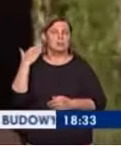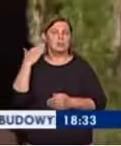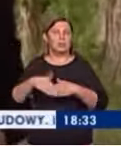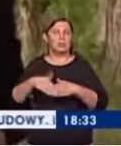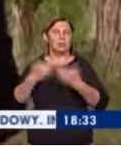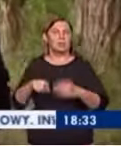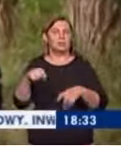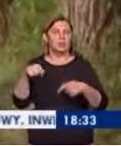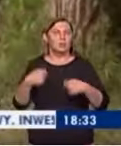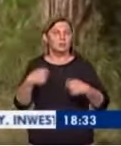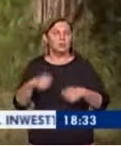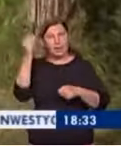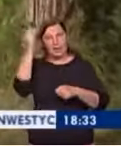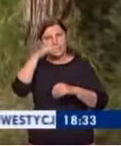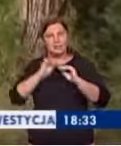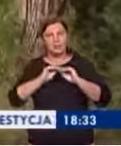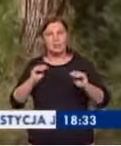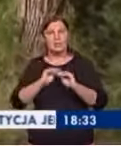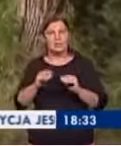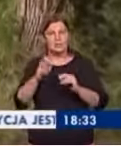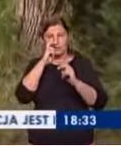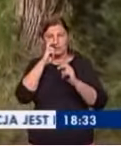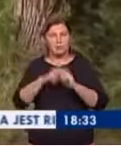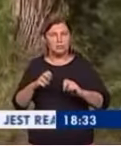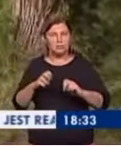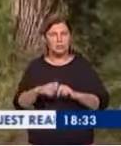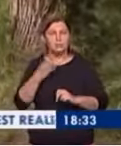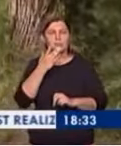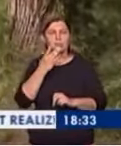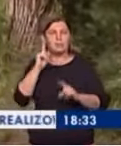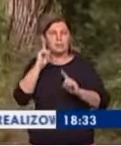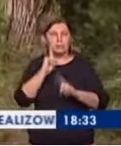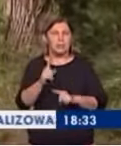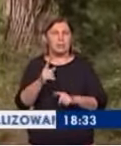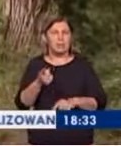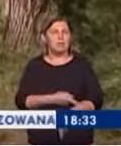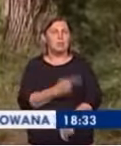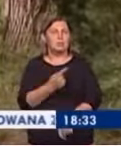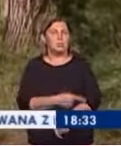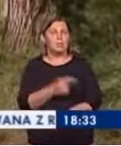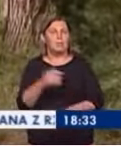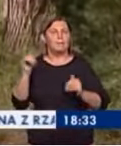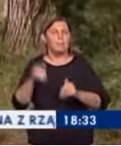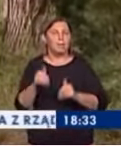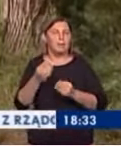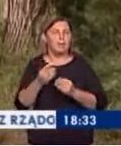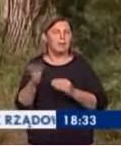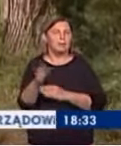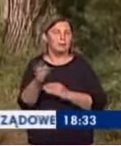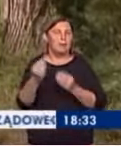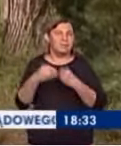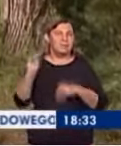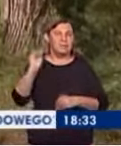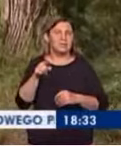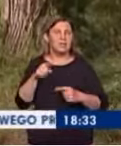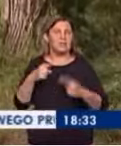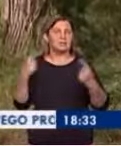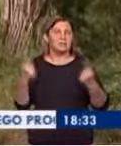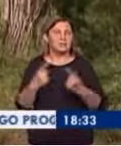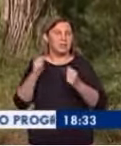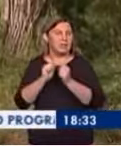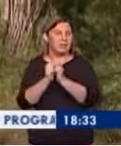szczególnie tutaj w Szczecinie, ale naukowcy i śledczy też wskazują, że faktycznie niebawem tych ryb może być tutaj więcej, więc tak naprawdę ta sytuacja jest